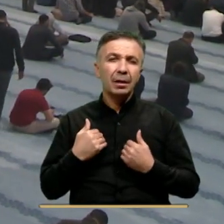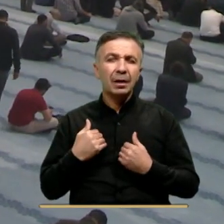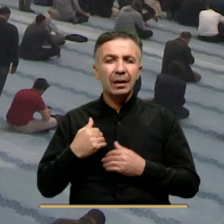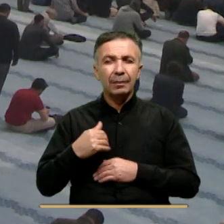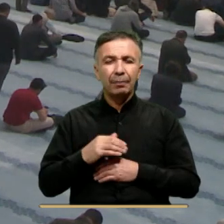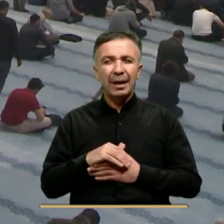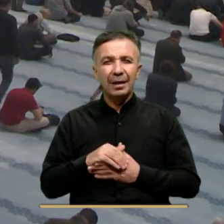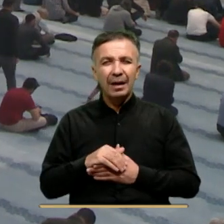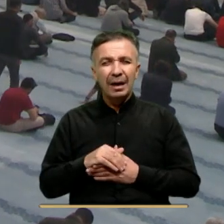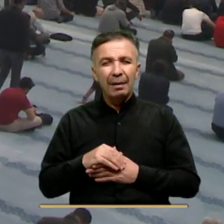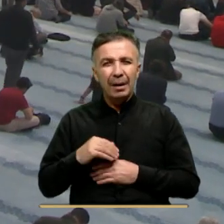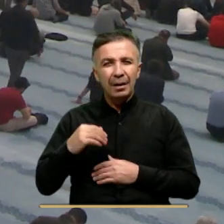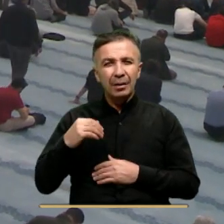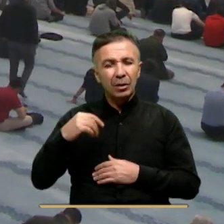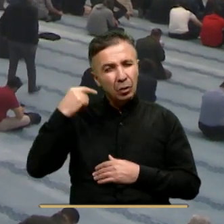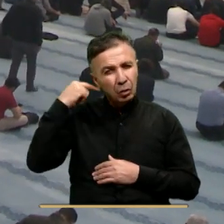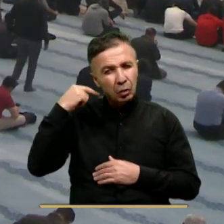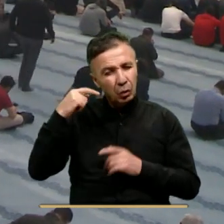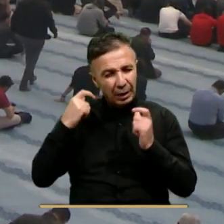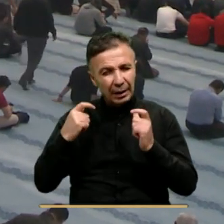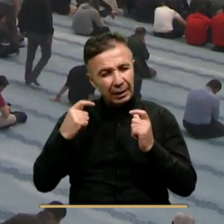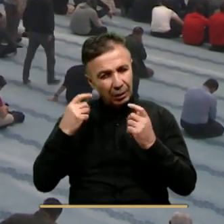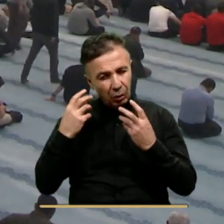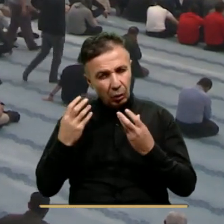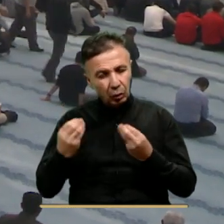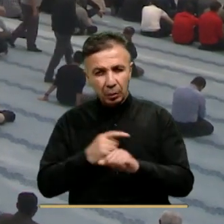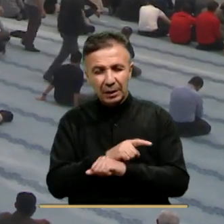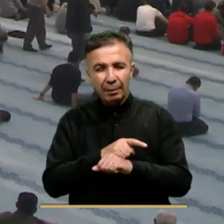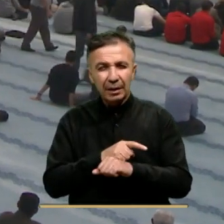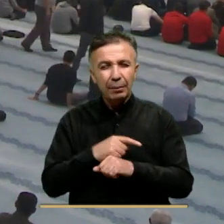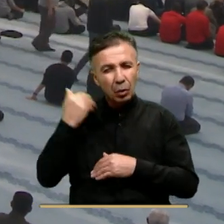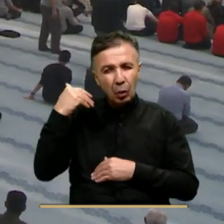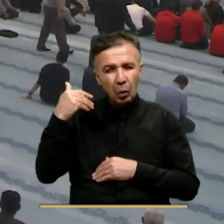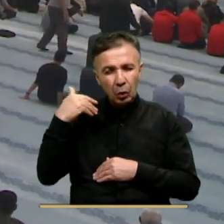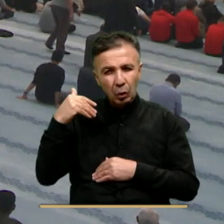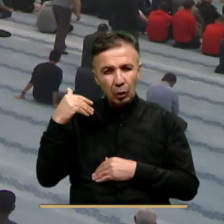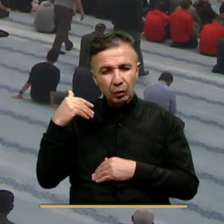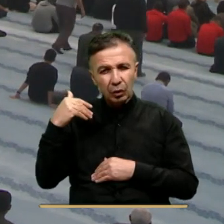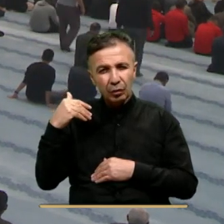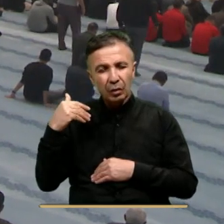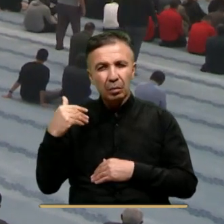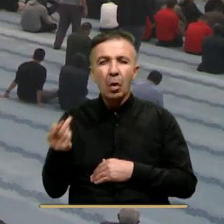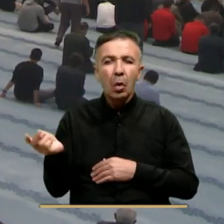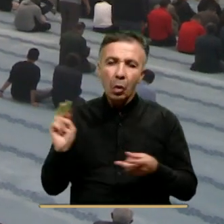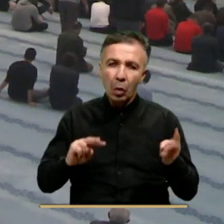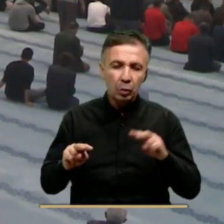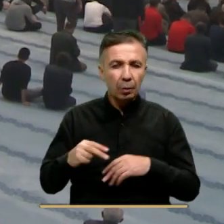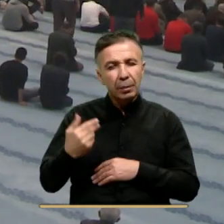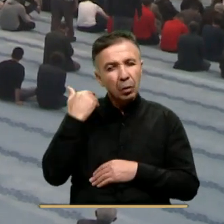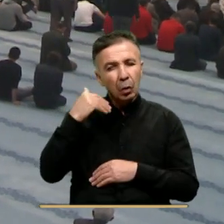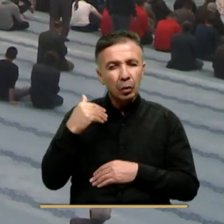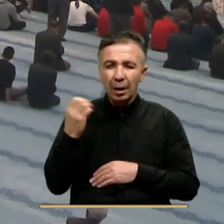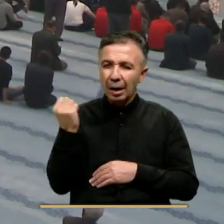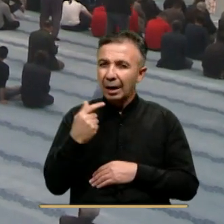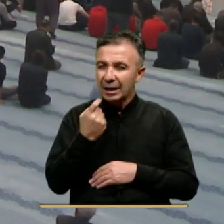bir koyun sürüsü Talan edildi gasp edildi ve ben diyor hesapladım diyor bir koyun kaç sene yaşar